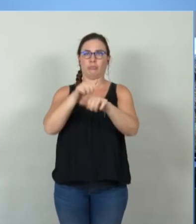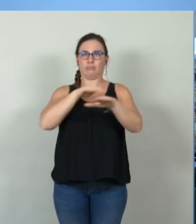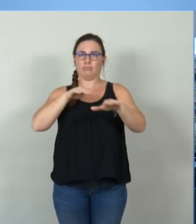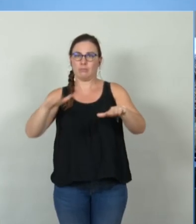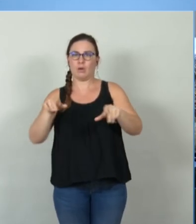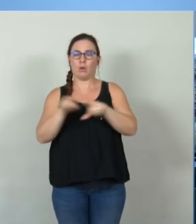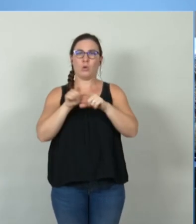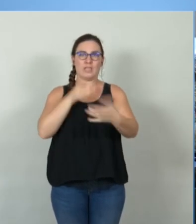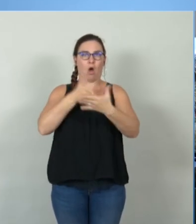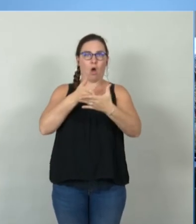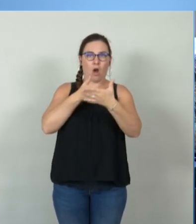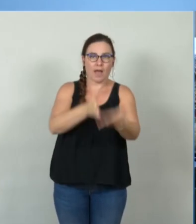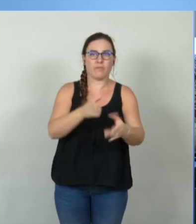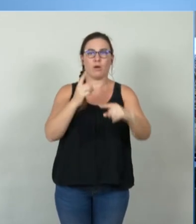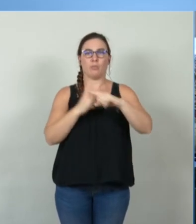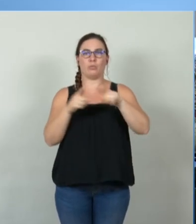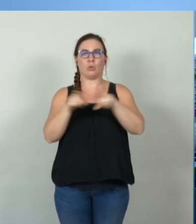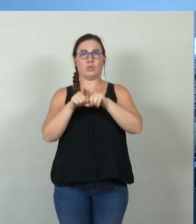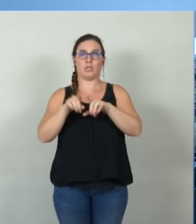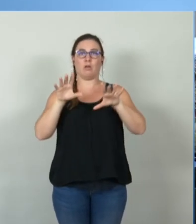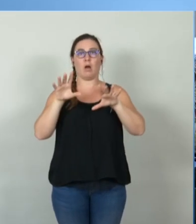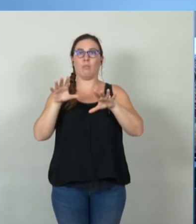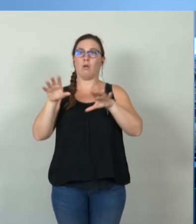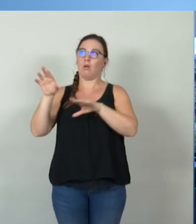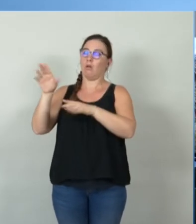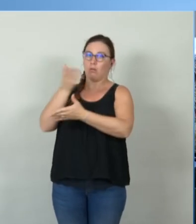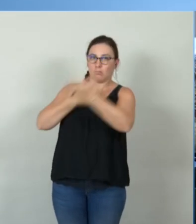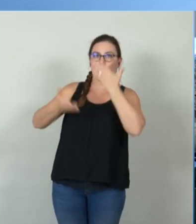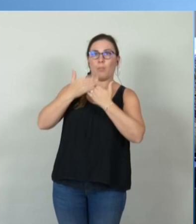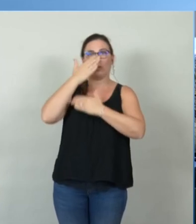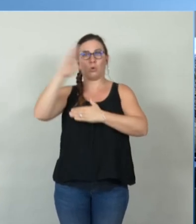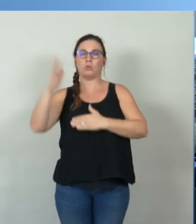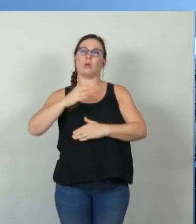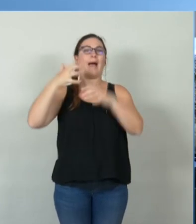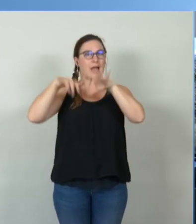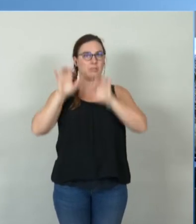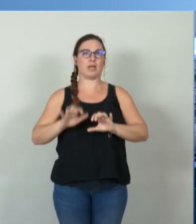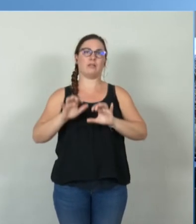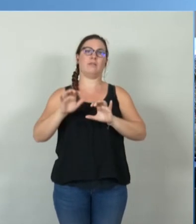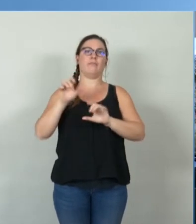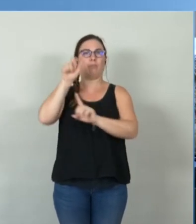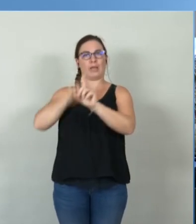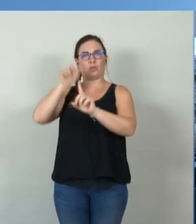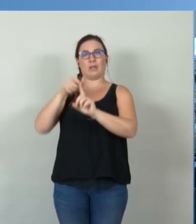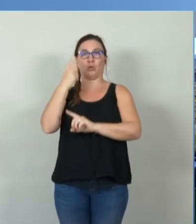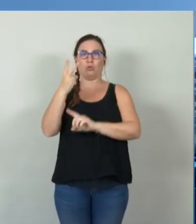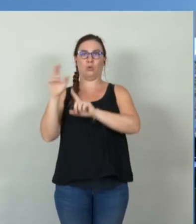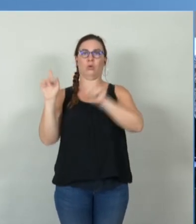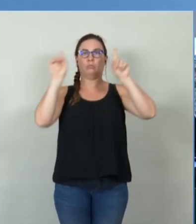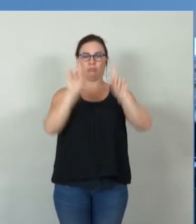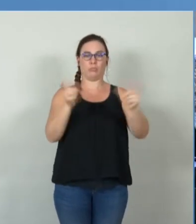d'entraves et aux fins d'annulation d'actes liés à sa reprise il y a lieu de désigner deux administrateurs pour effectuer cette mission